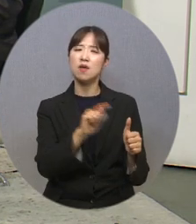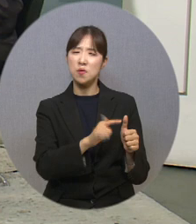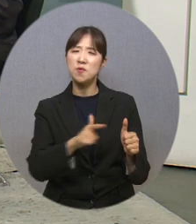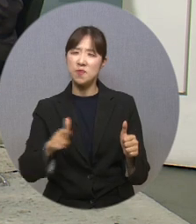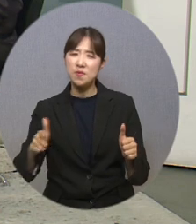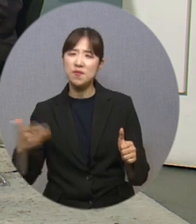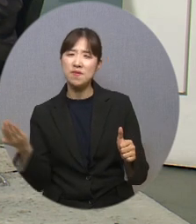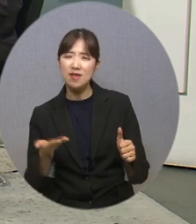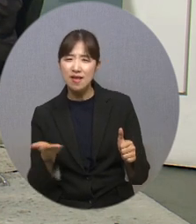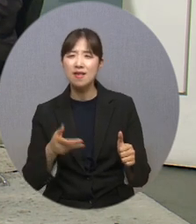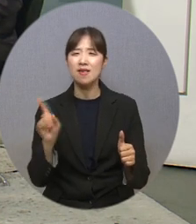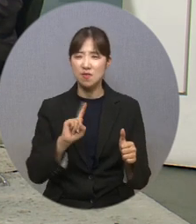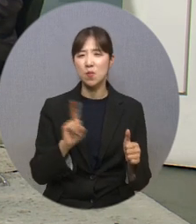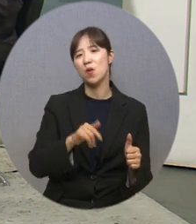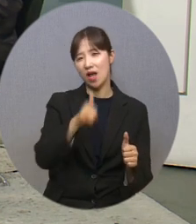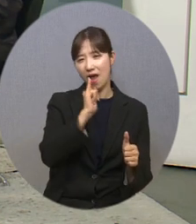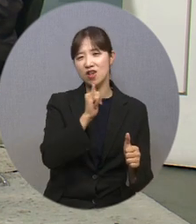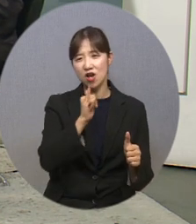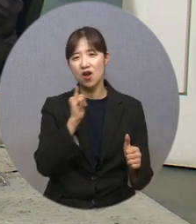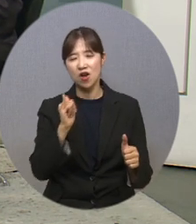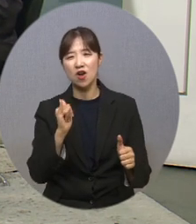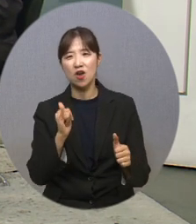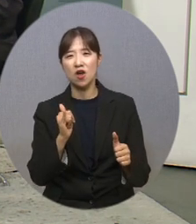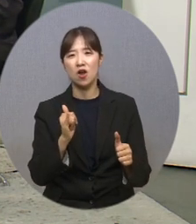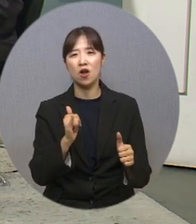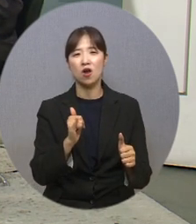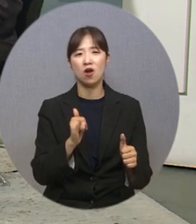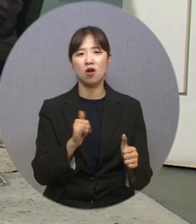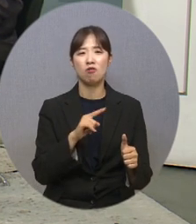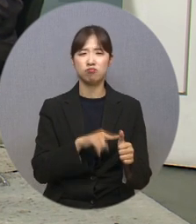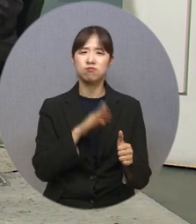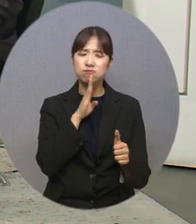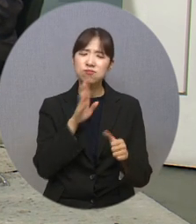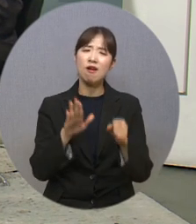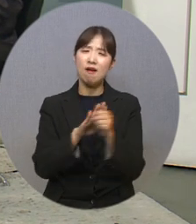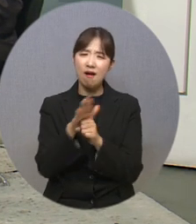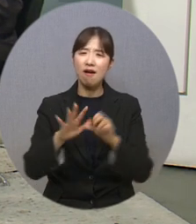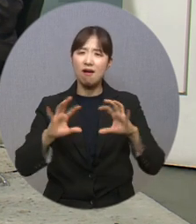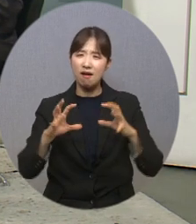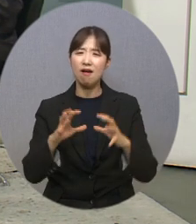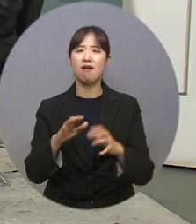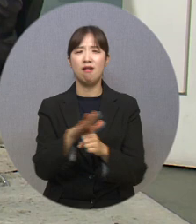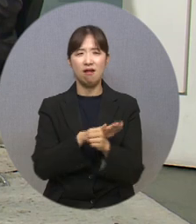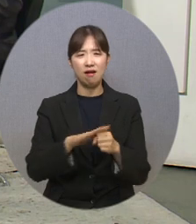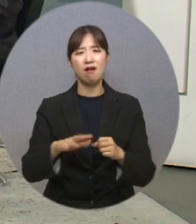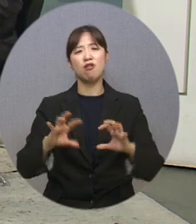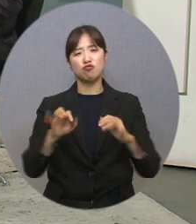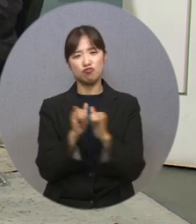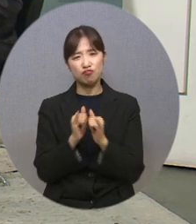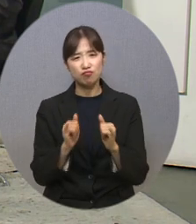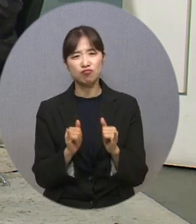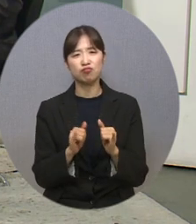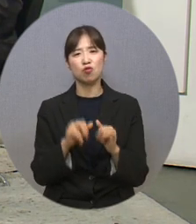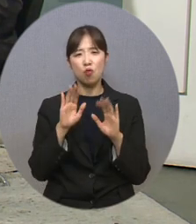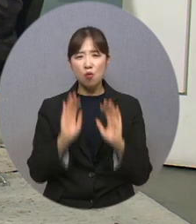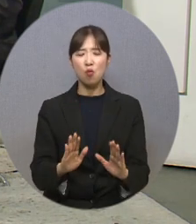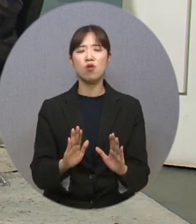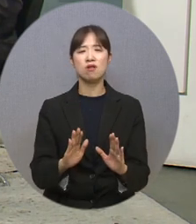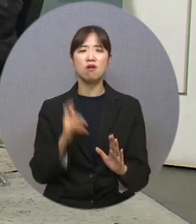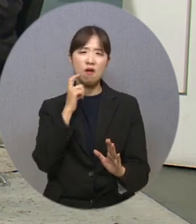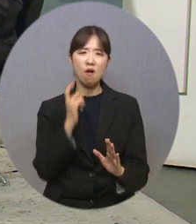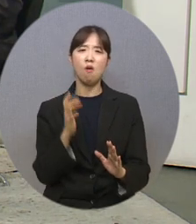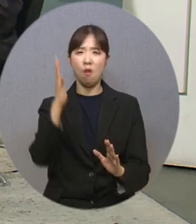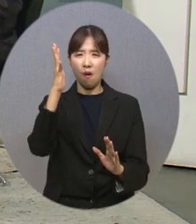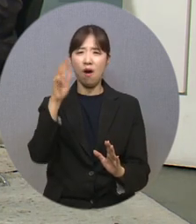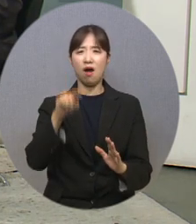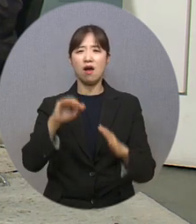이랬던 과거가 있었다. 이거 얼마나 애국적이고 국민을 오늘의